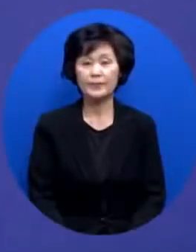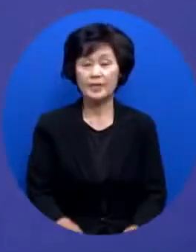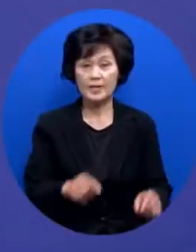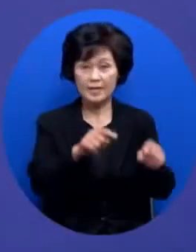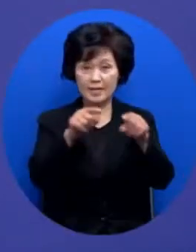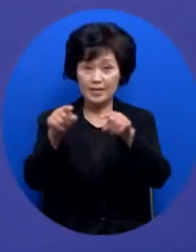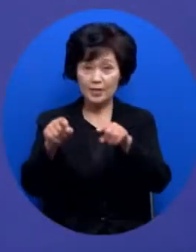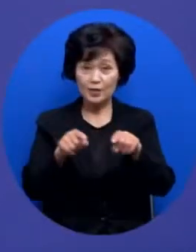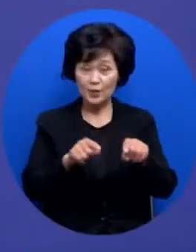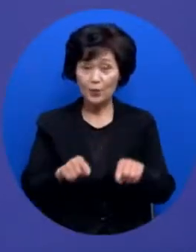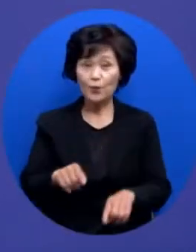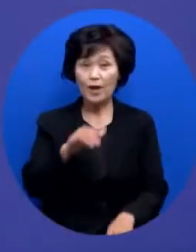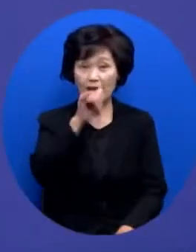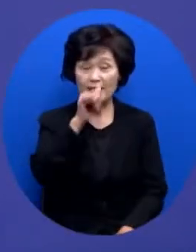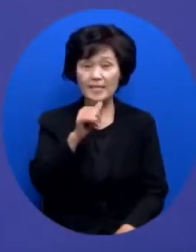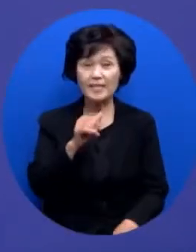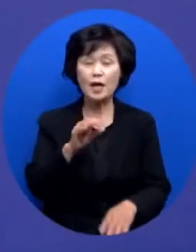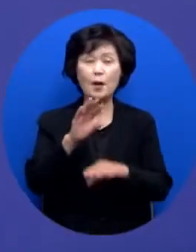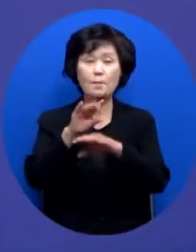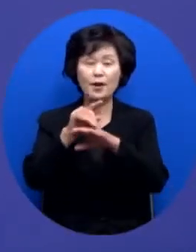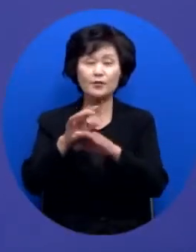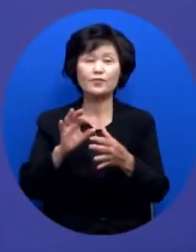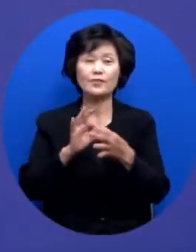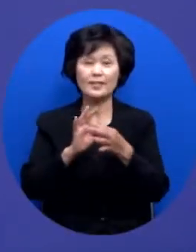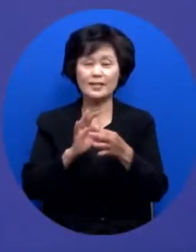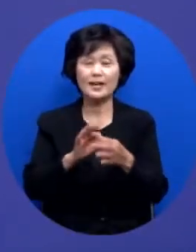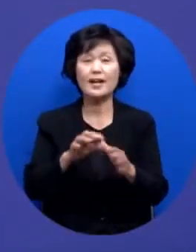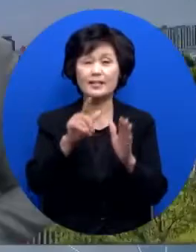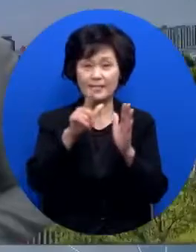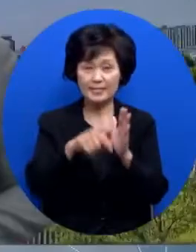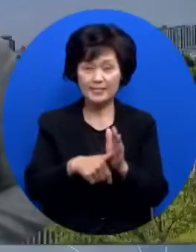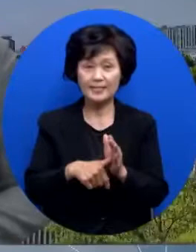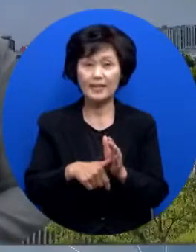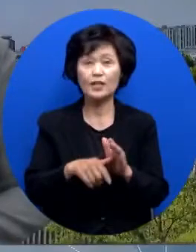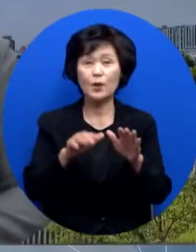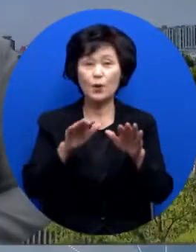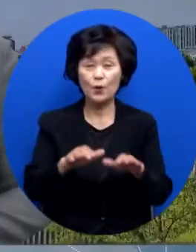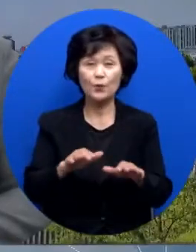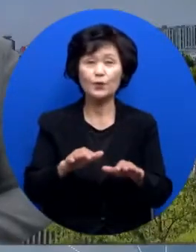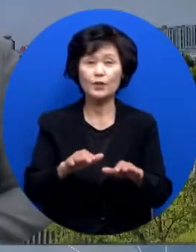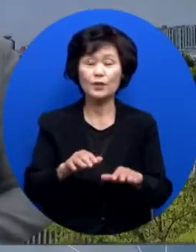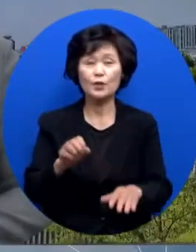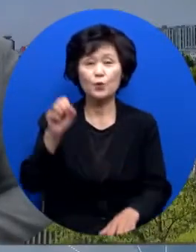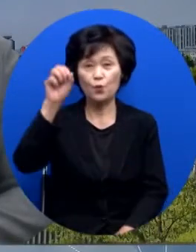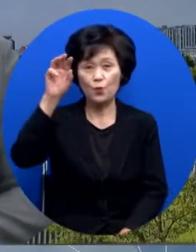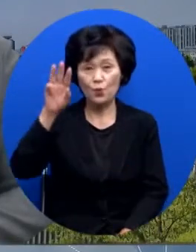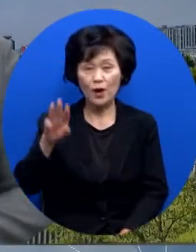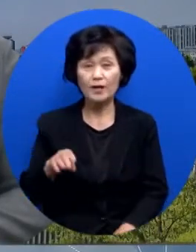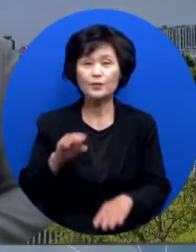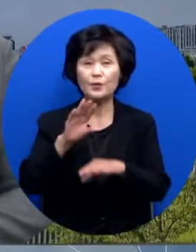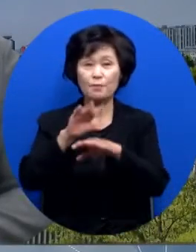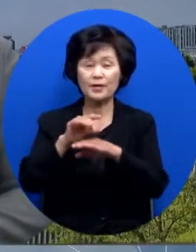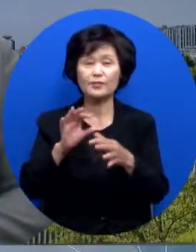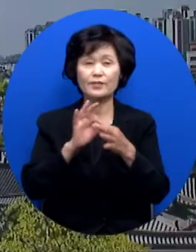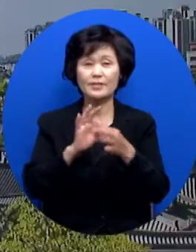전국에 있는 CTS 뉴스 스튜디오를 연결하는 시간입니다. 전국의 생생한 소식, 오늘은 CTS 광주 스튜디오를